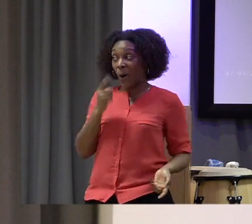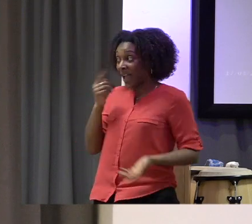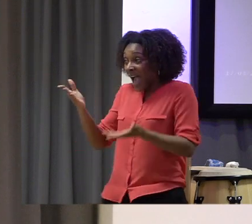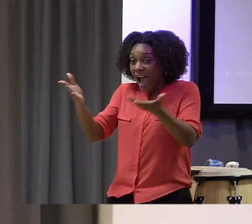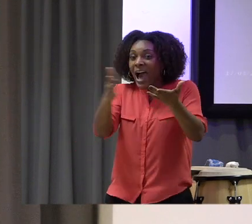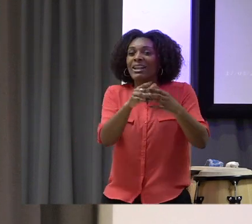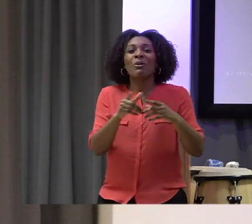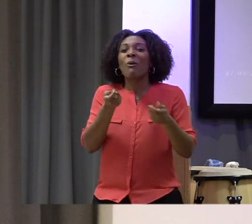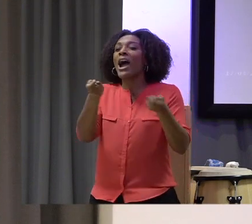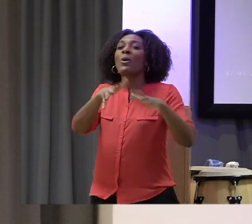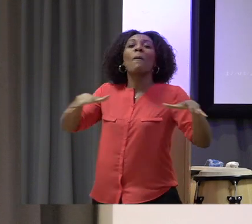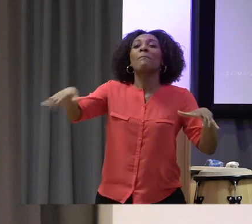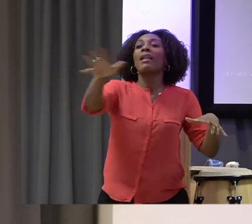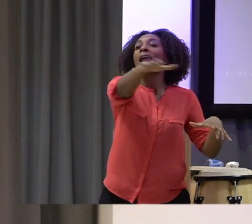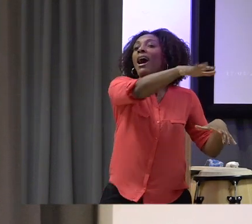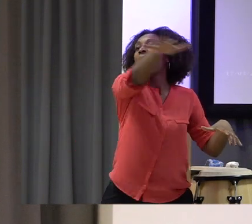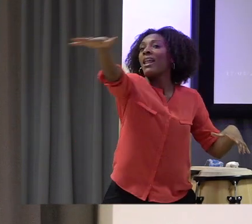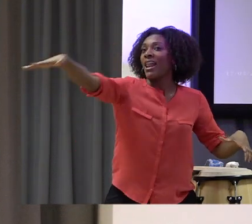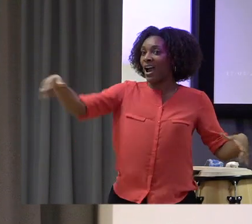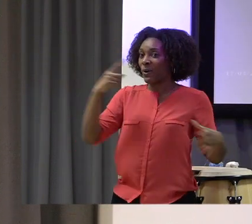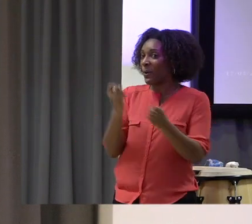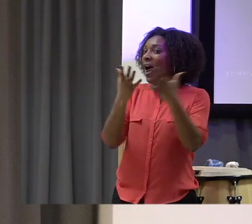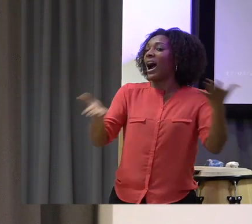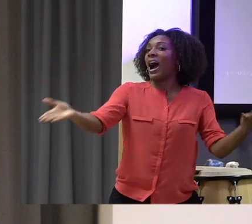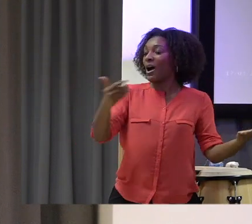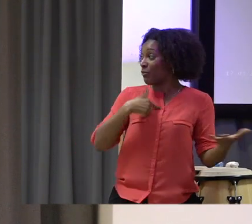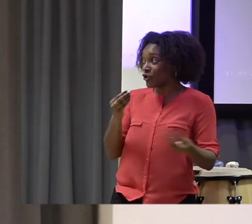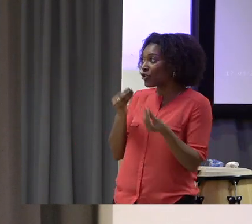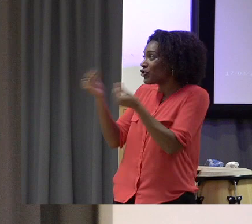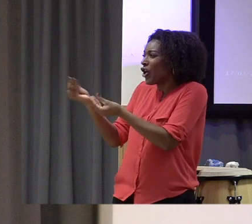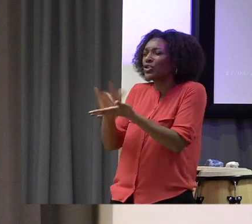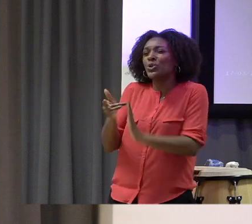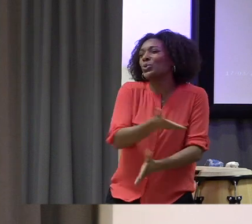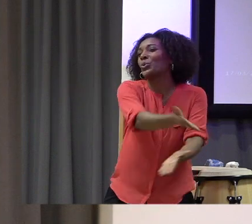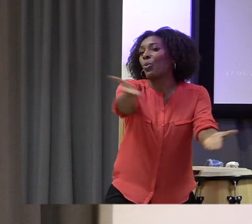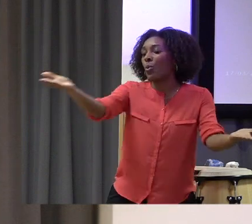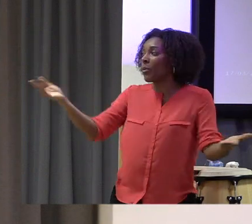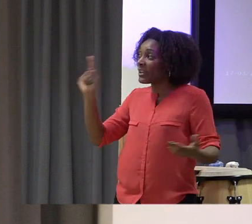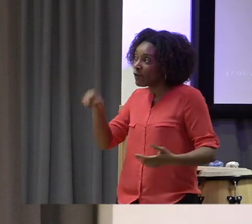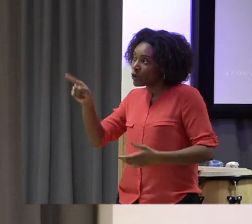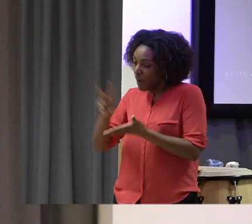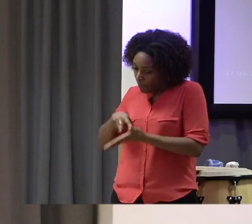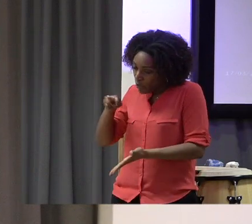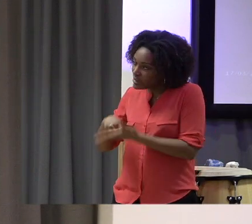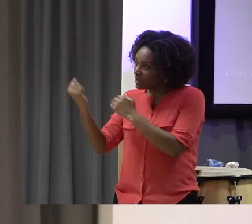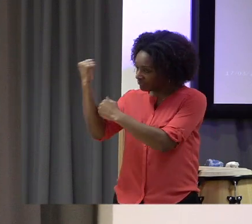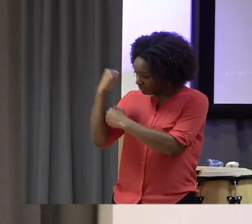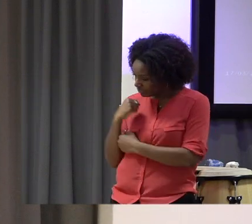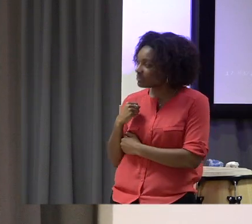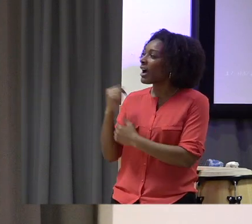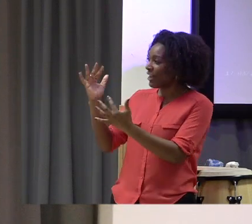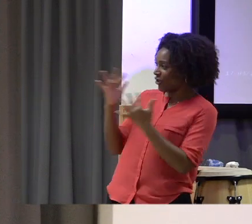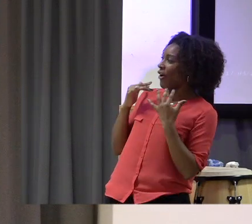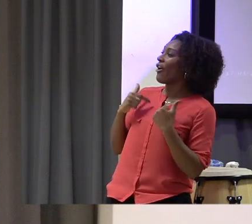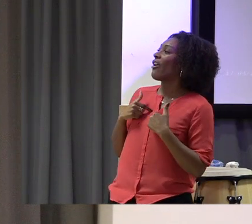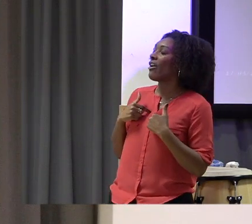et leur gloire, et lui dit, « Je te donnerai toutes ces choses si tu te prosternes et m'adores. »